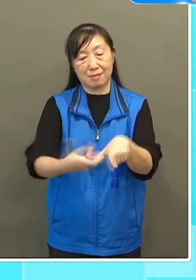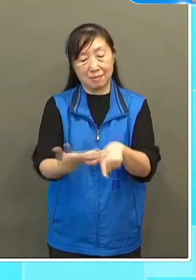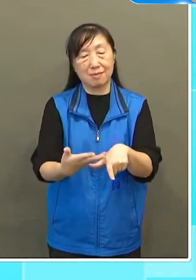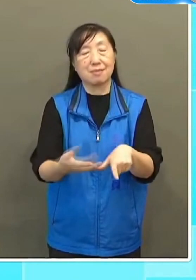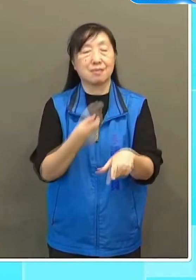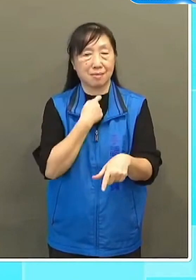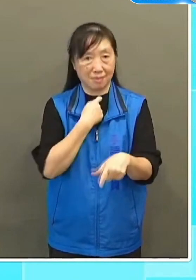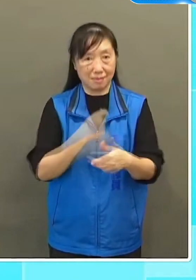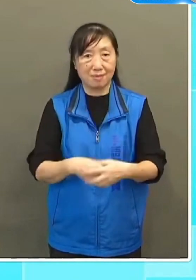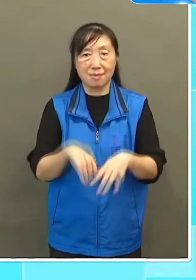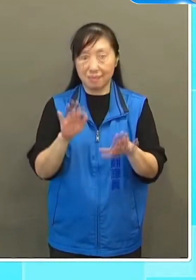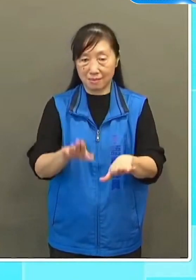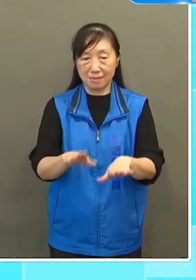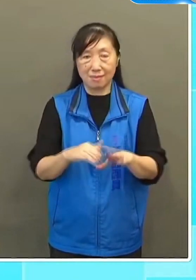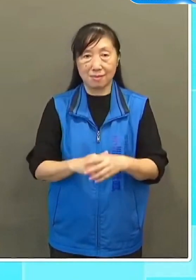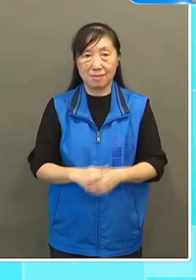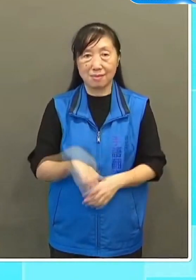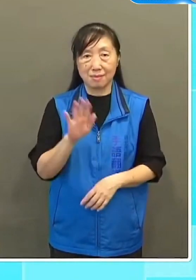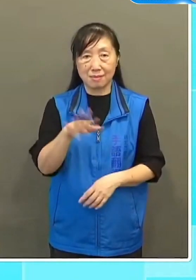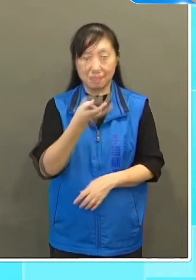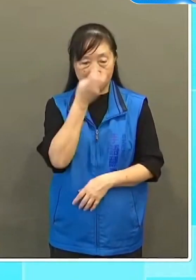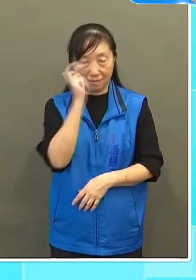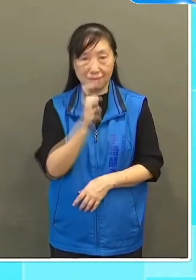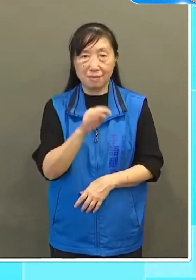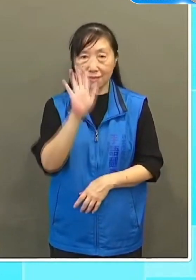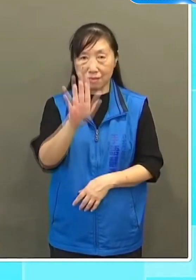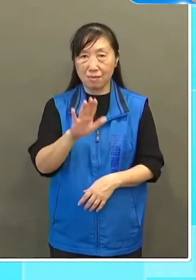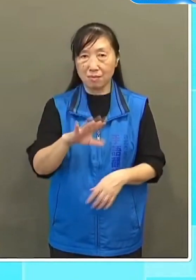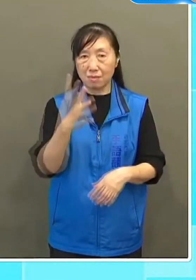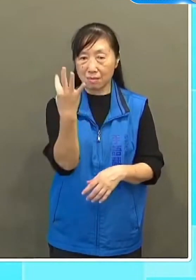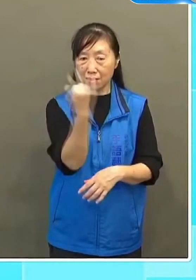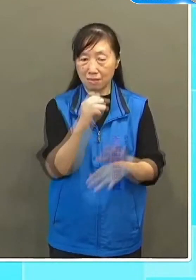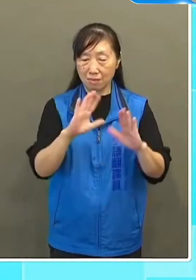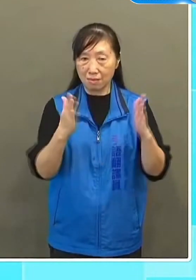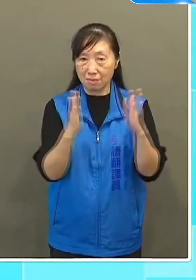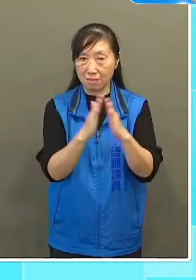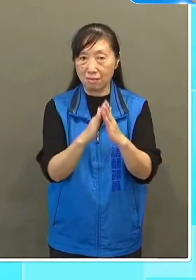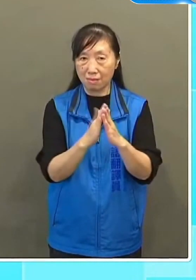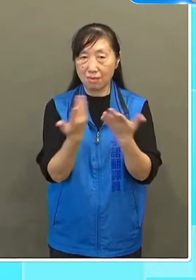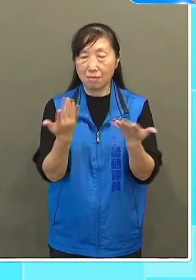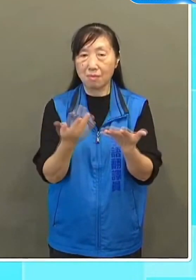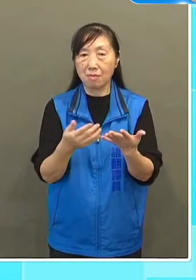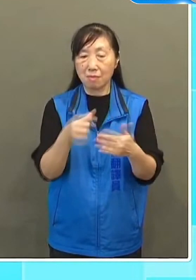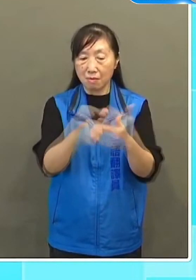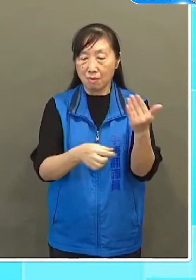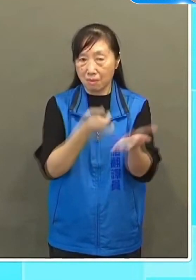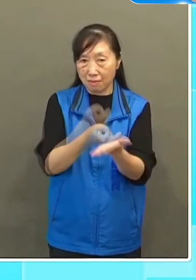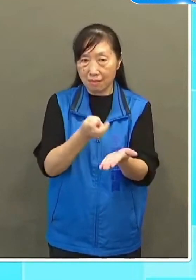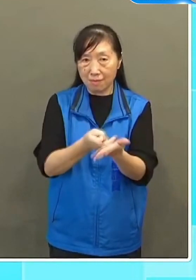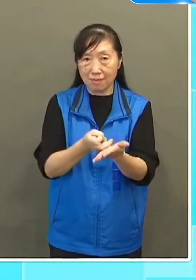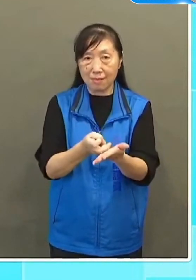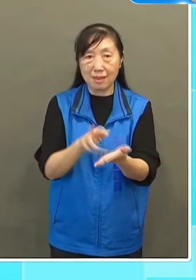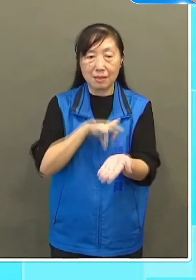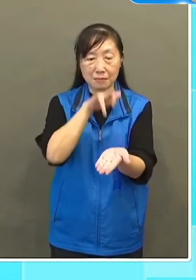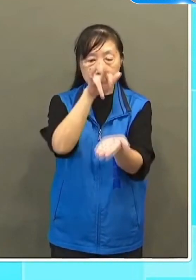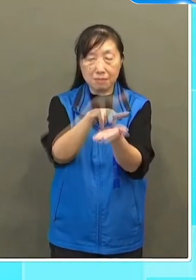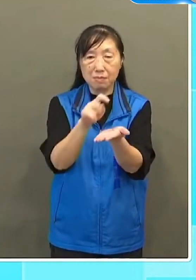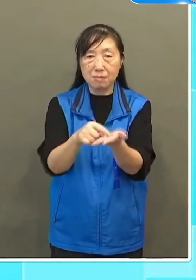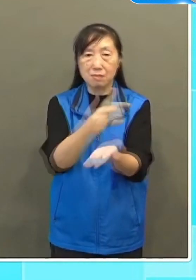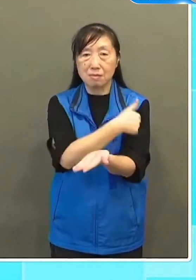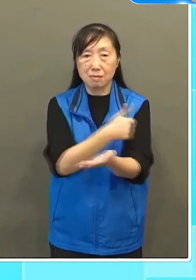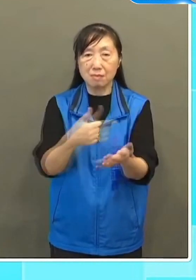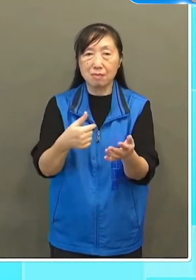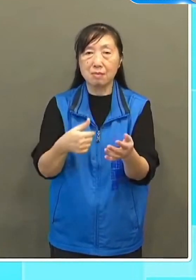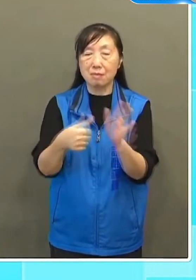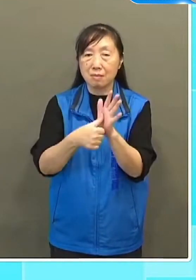透明。现在既然已经有发现有些国家已经在开放，已经在管制各种疫苗施打的人口